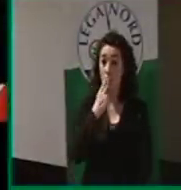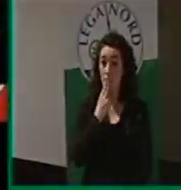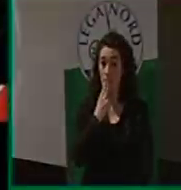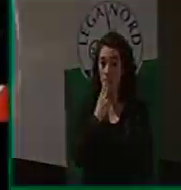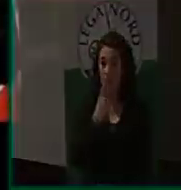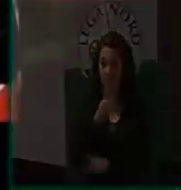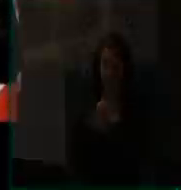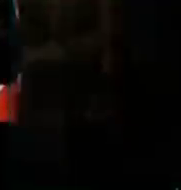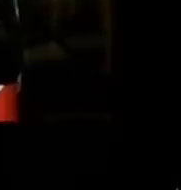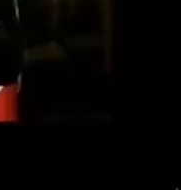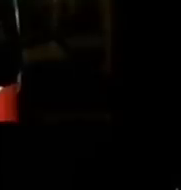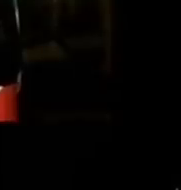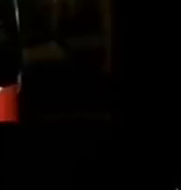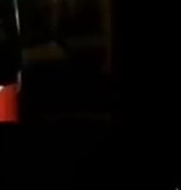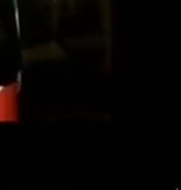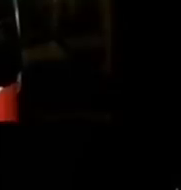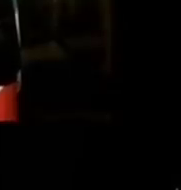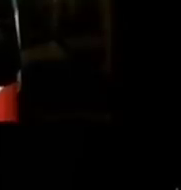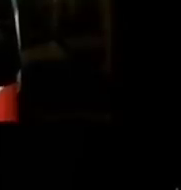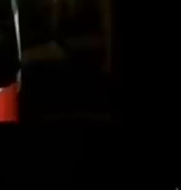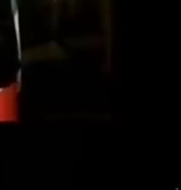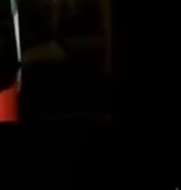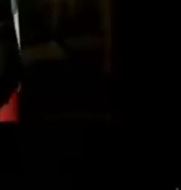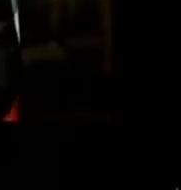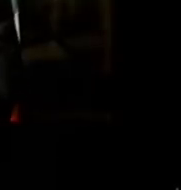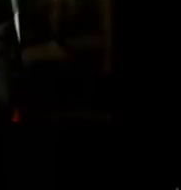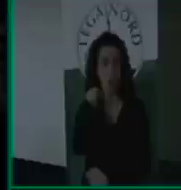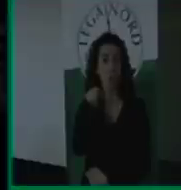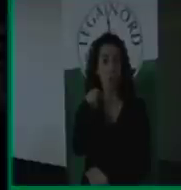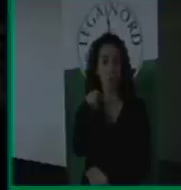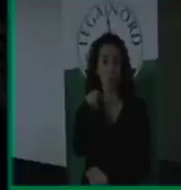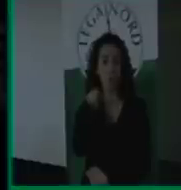non vedo ragione al mondo Per cui possa convenire